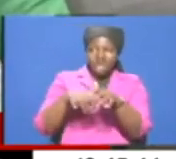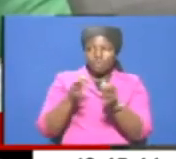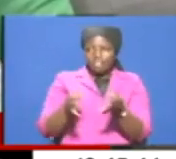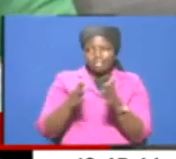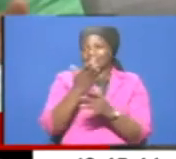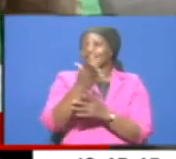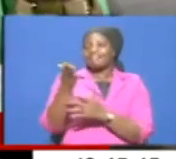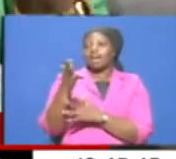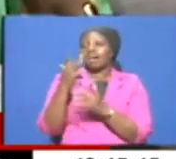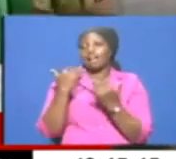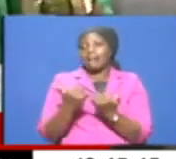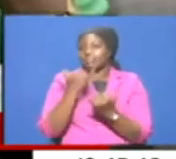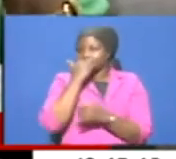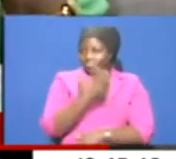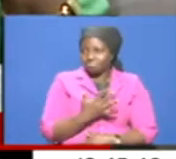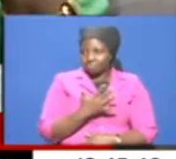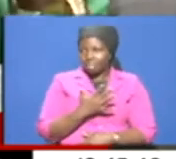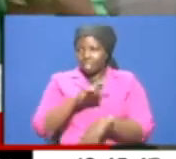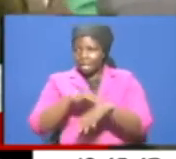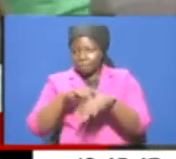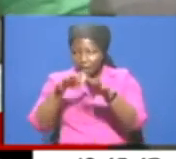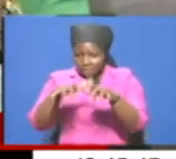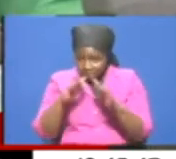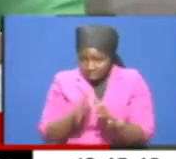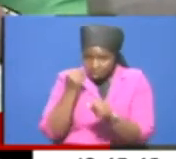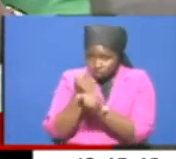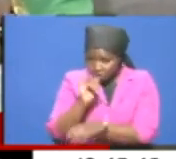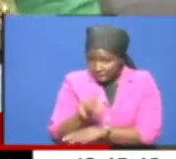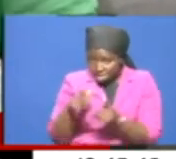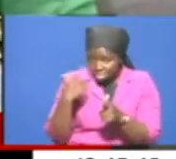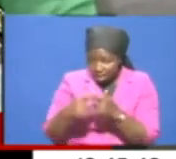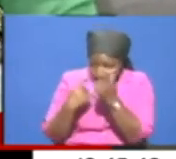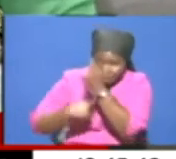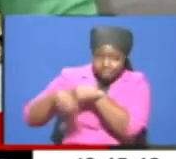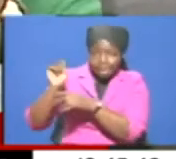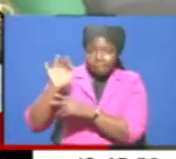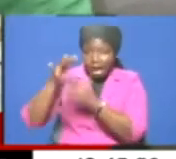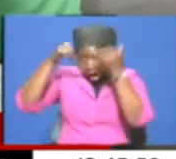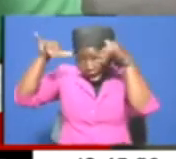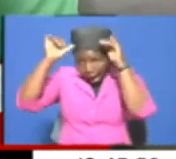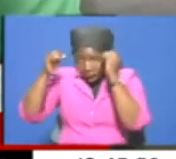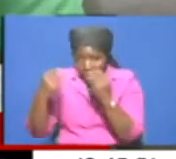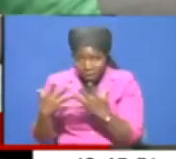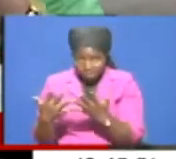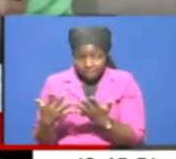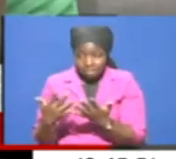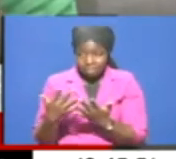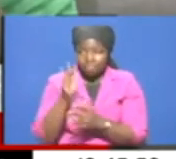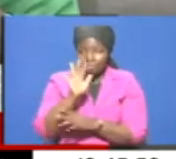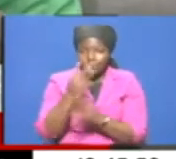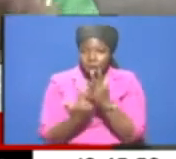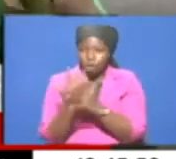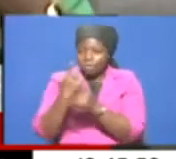hakuna. Na wa mkulima akishafanya, yeah, ile bei atauza hiyo mifugo yake, hiyo mimea yake ni